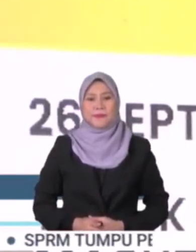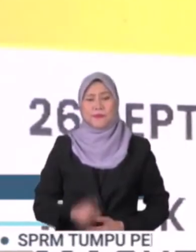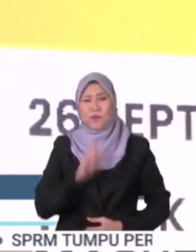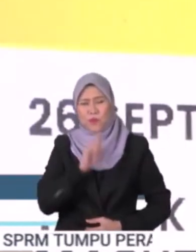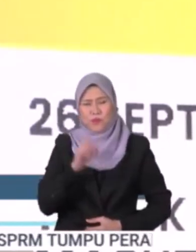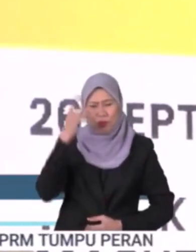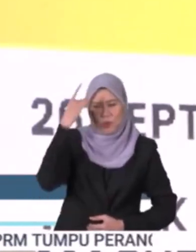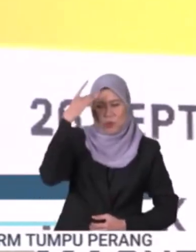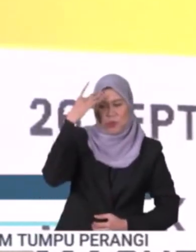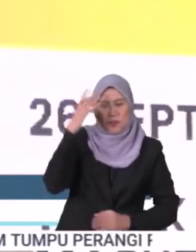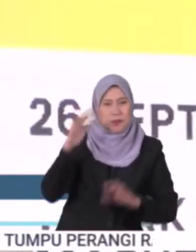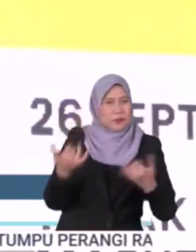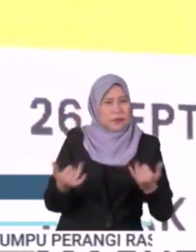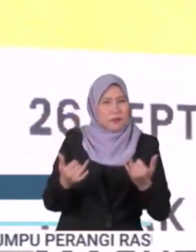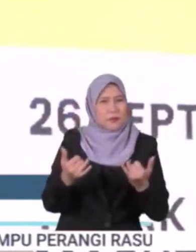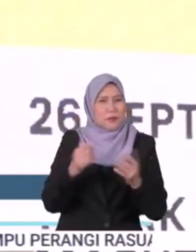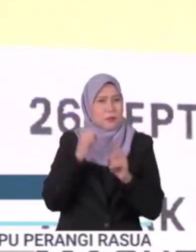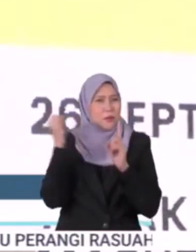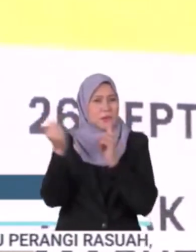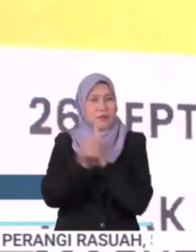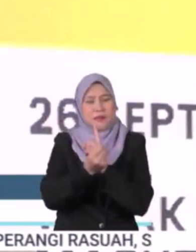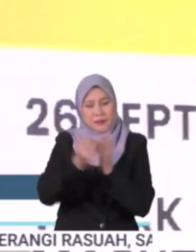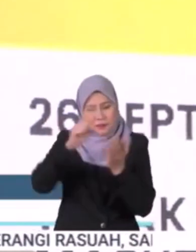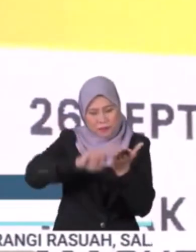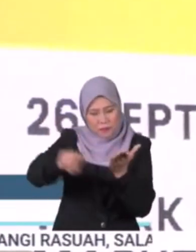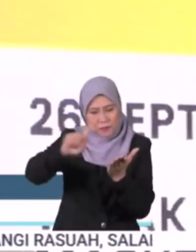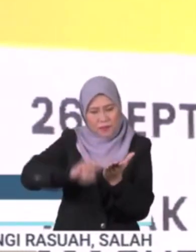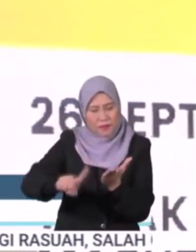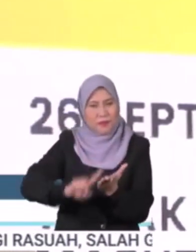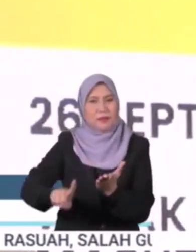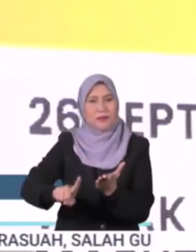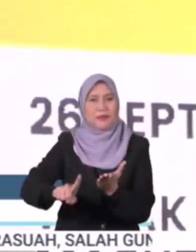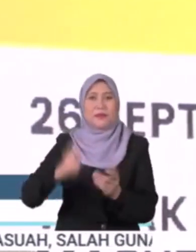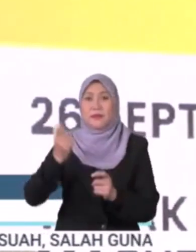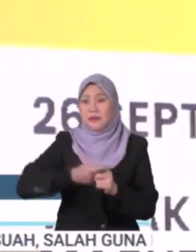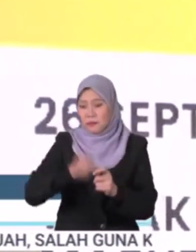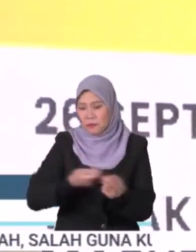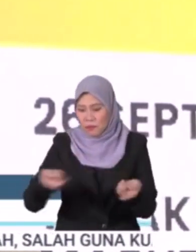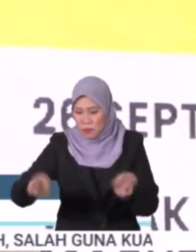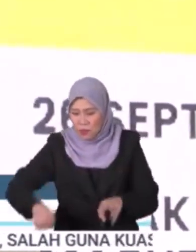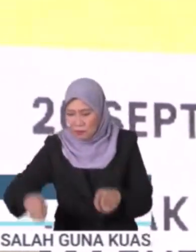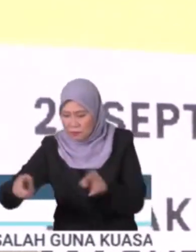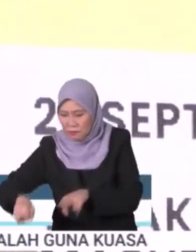Mustahil, saudara. Dalam keadaan kita semak hampir setiap kontrak.